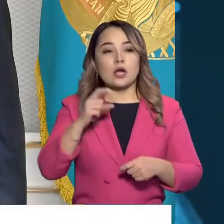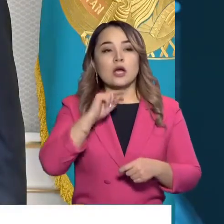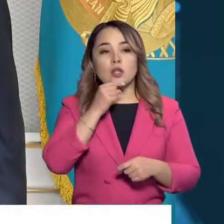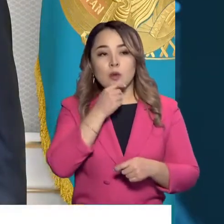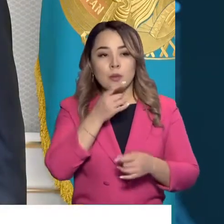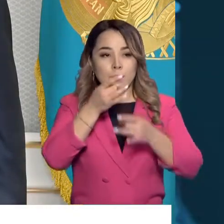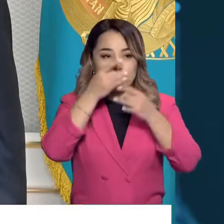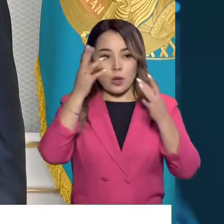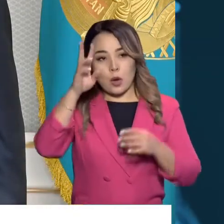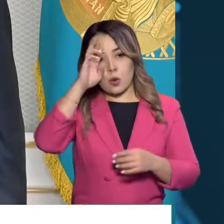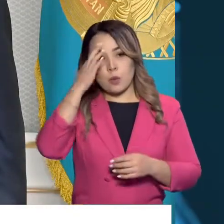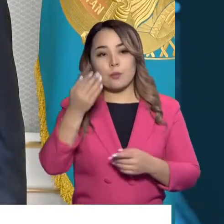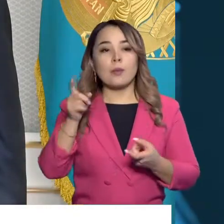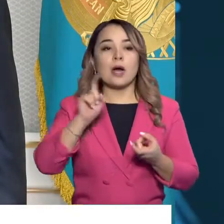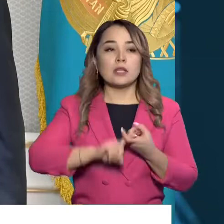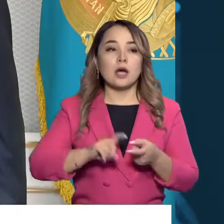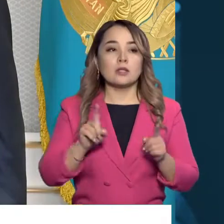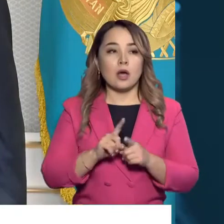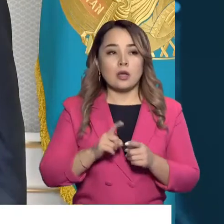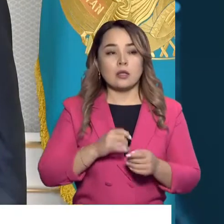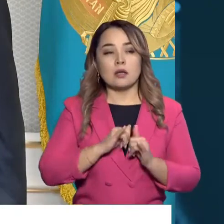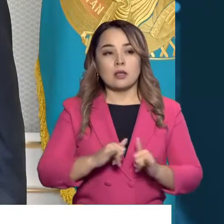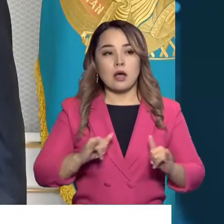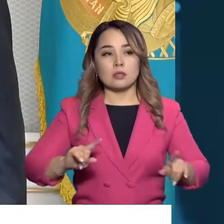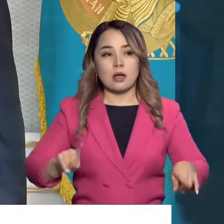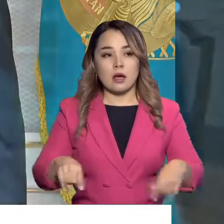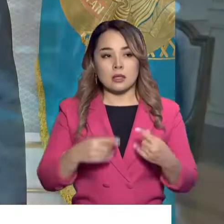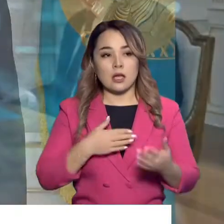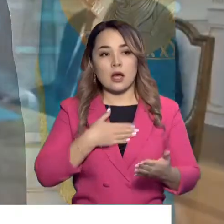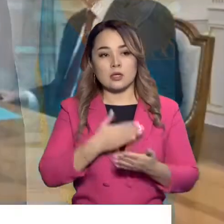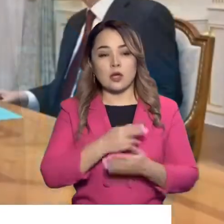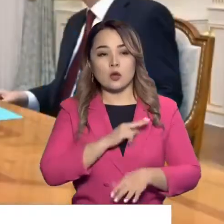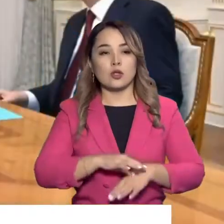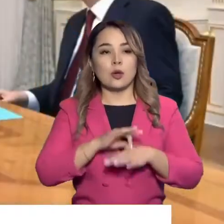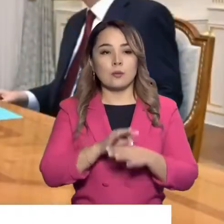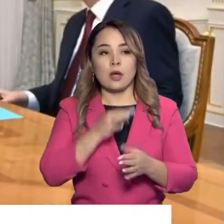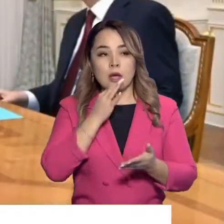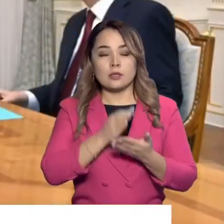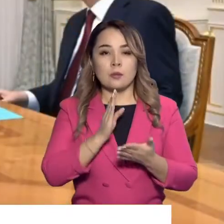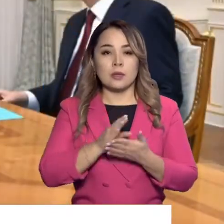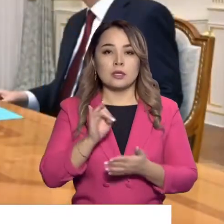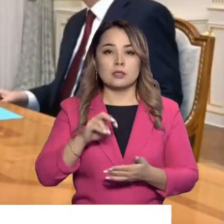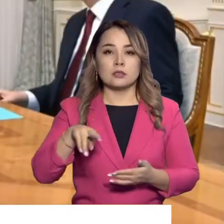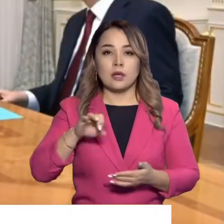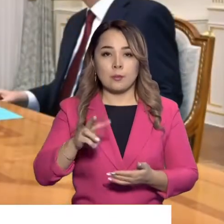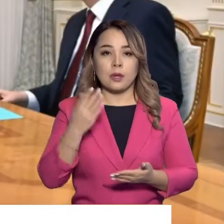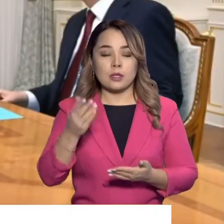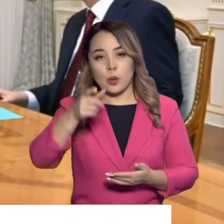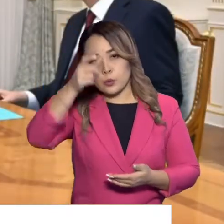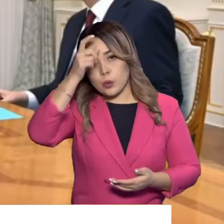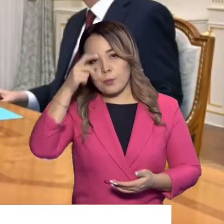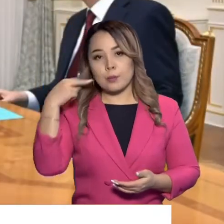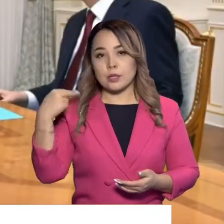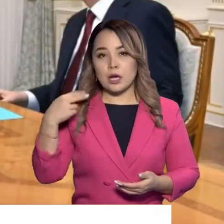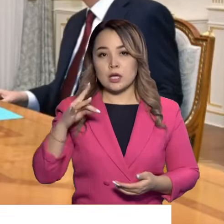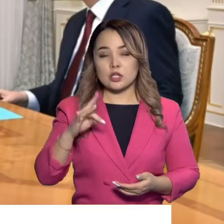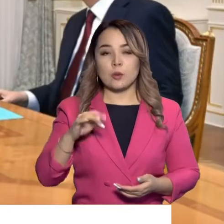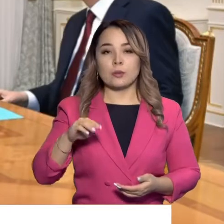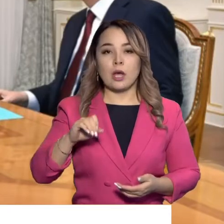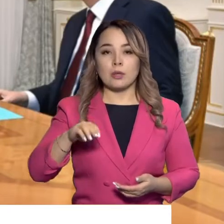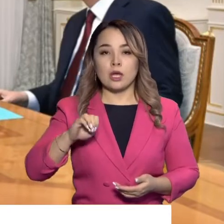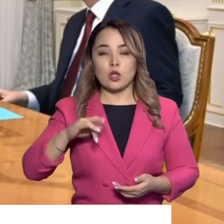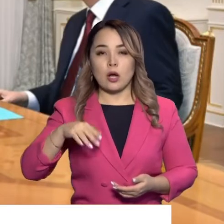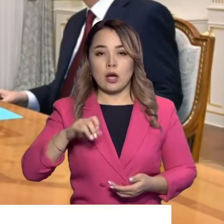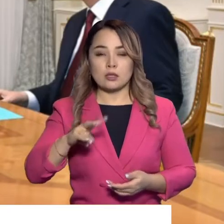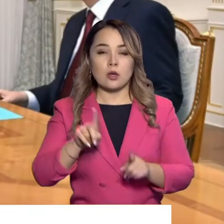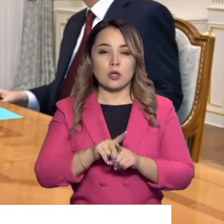және мәдени-гуманитарлық байланыстардың қарқынды дамып келе жатқанын атап өтті. Бинали Йылдырым Түркия президенті Режеп Тайып Эрдоғанның Қасым-Жомарт